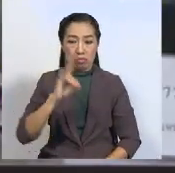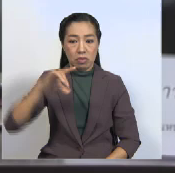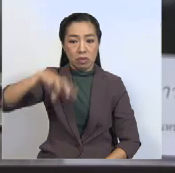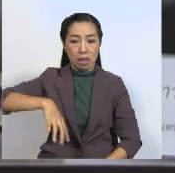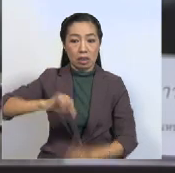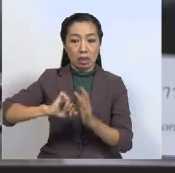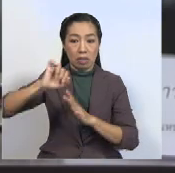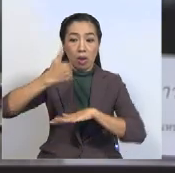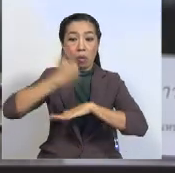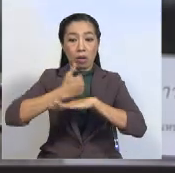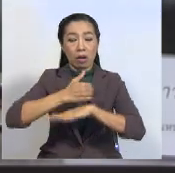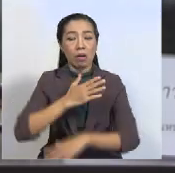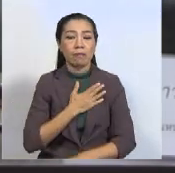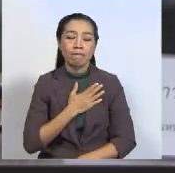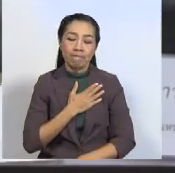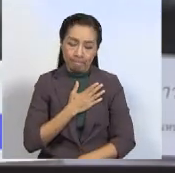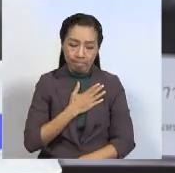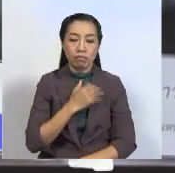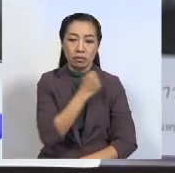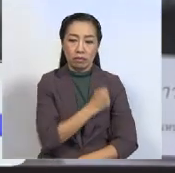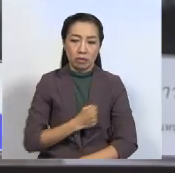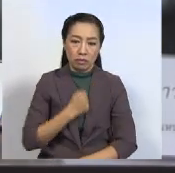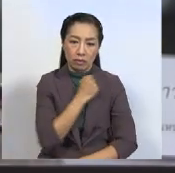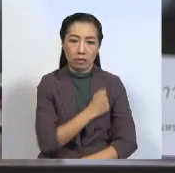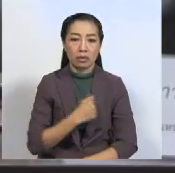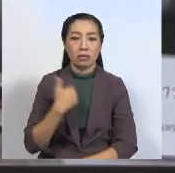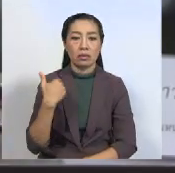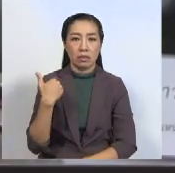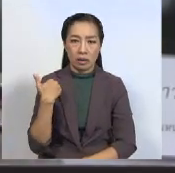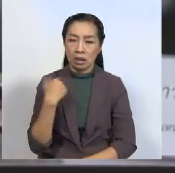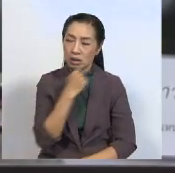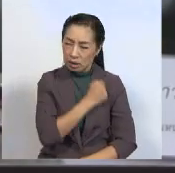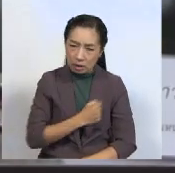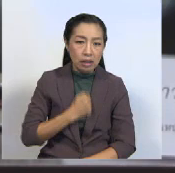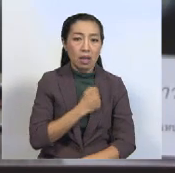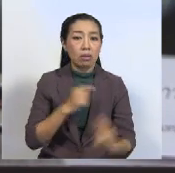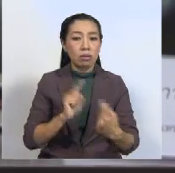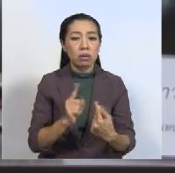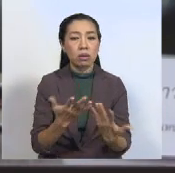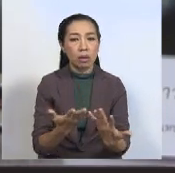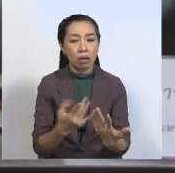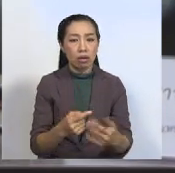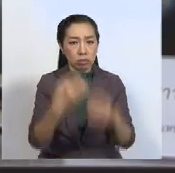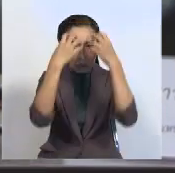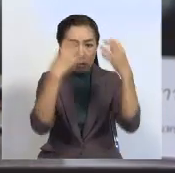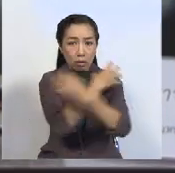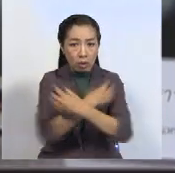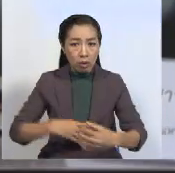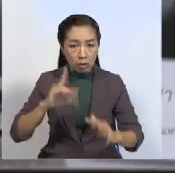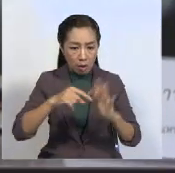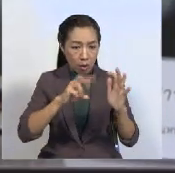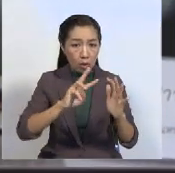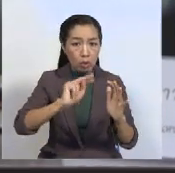ก็รู้สึกมีความเสียใจเป็นที่สุดนะครับในการสูญเสียแพนด้า